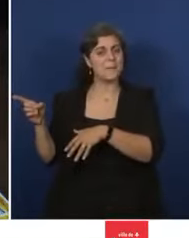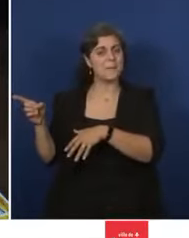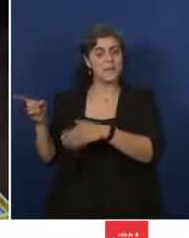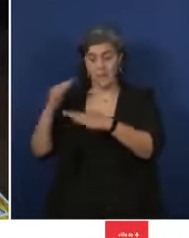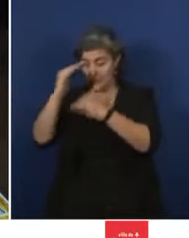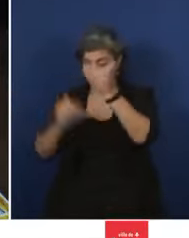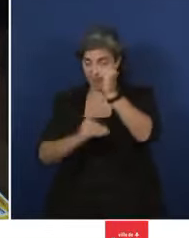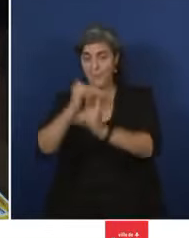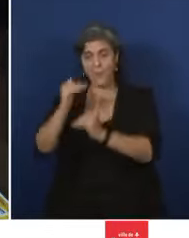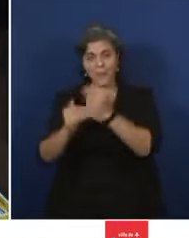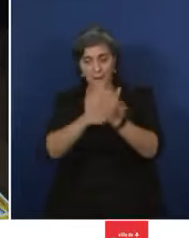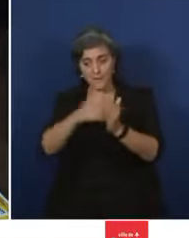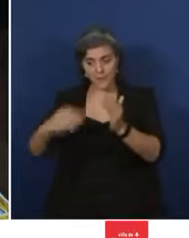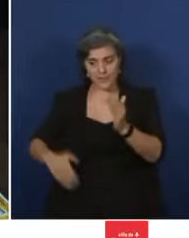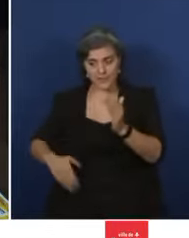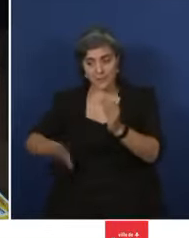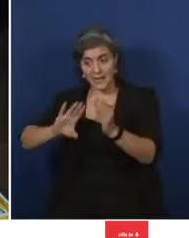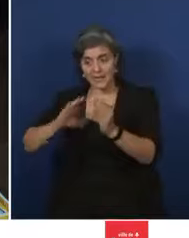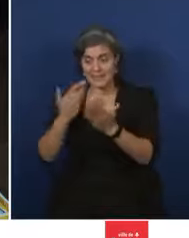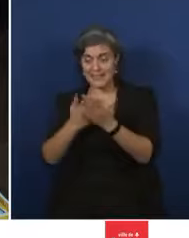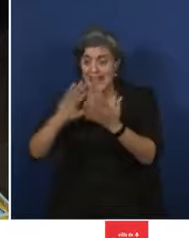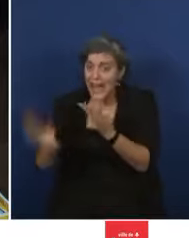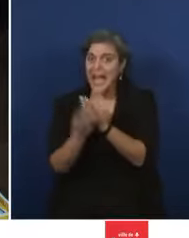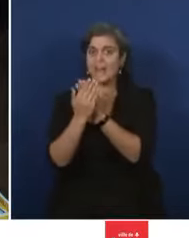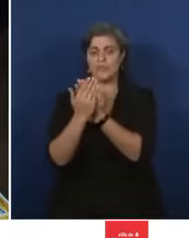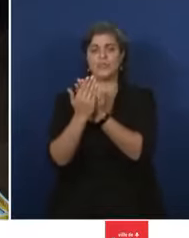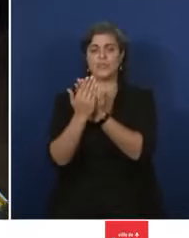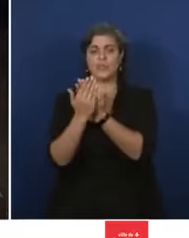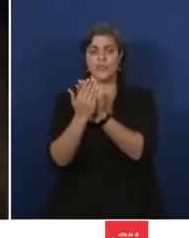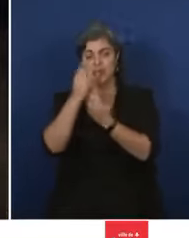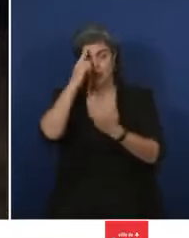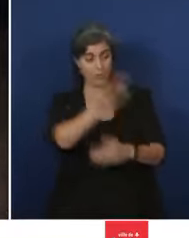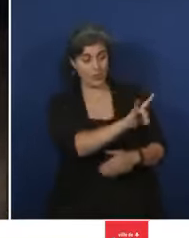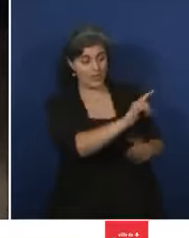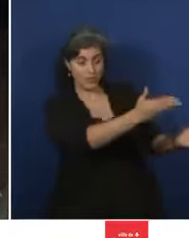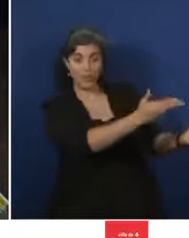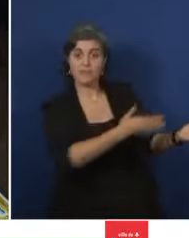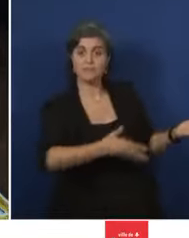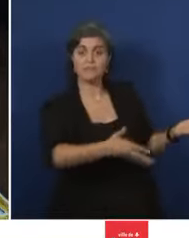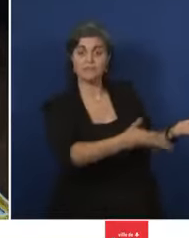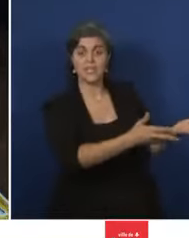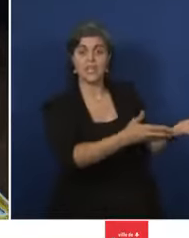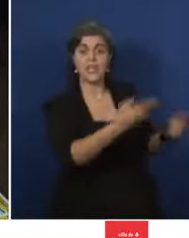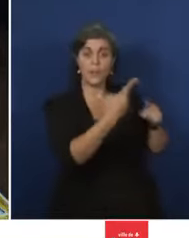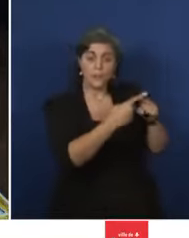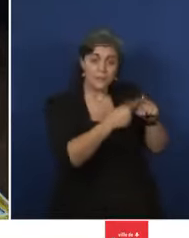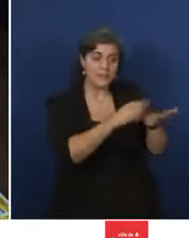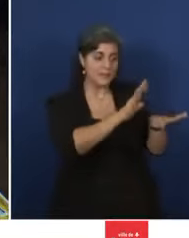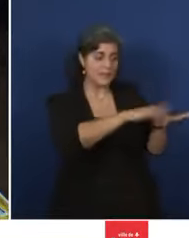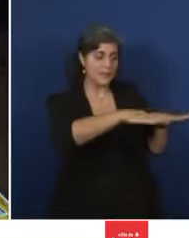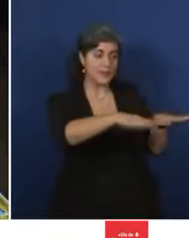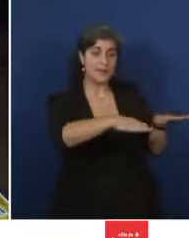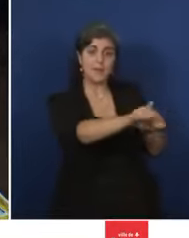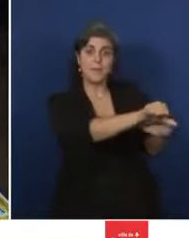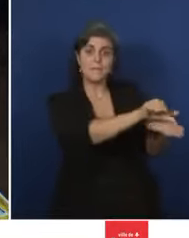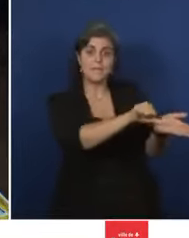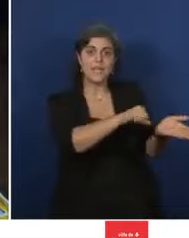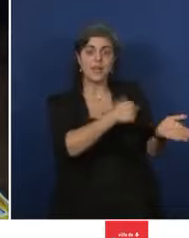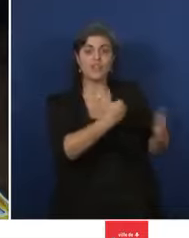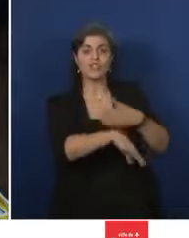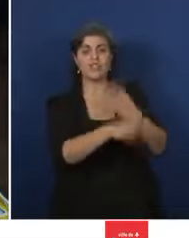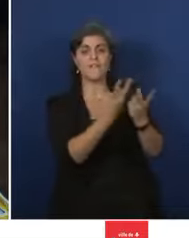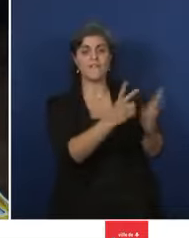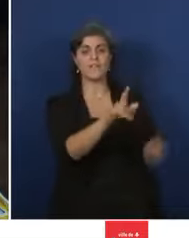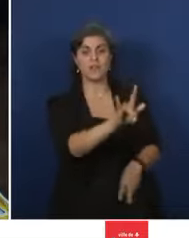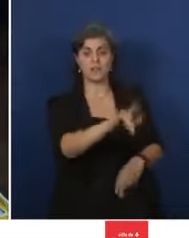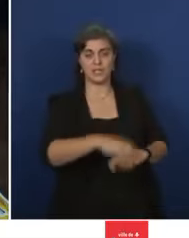programme municipal, proposé aux Lillois, de la mise en place progressive du stationnement payant au sein de la ville.